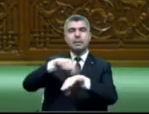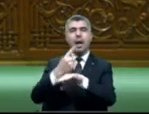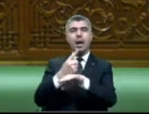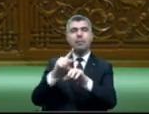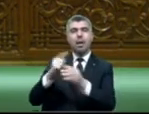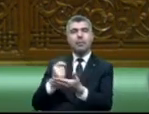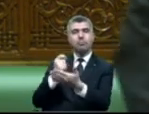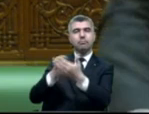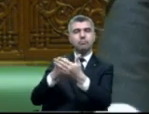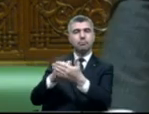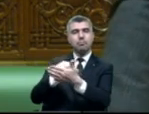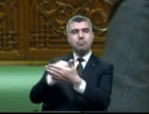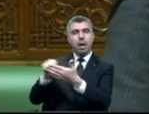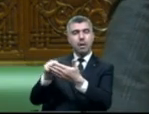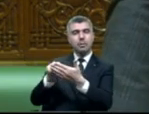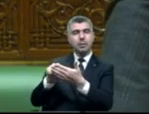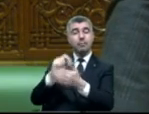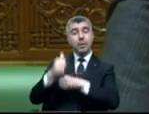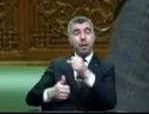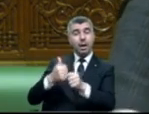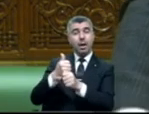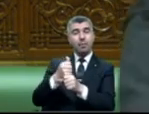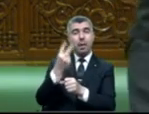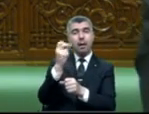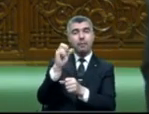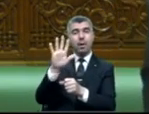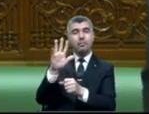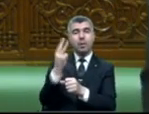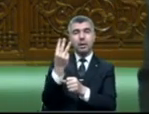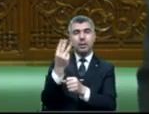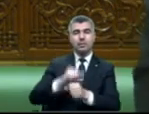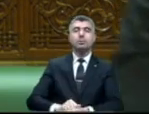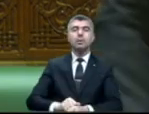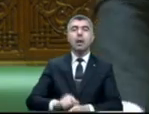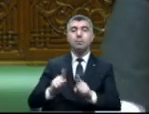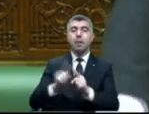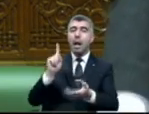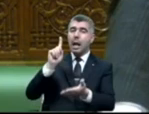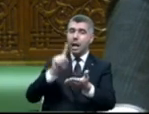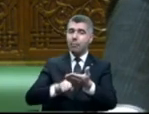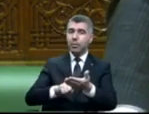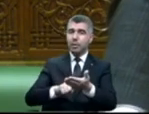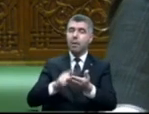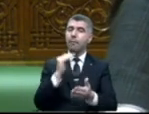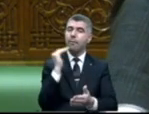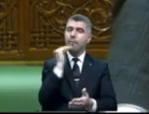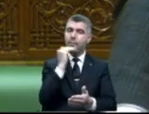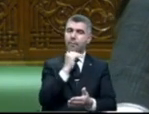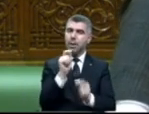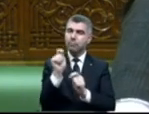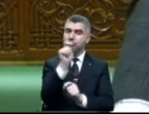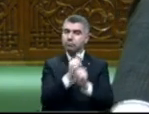للطاقة بكثافة، وذلك بحلول سنة 2035. لذا فقد أصبح من اللازم تسريع إصلاح